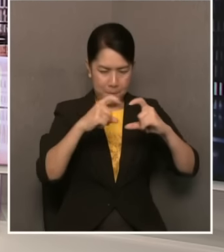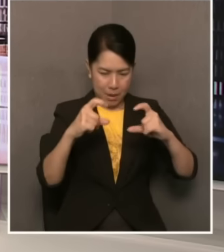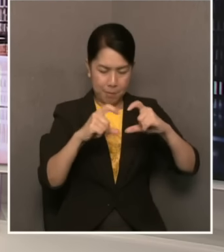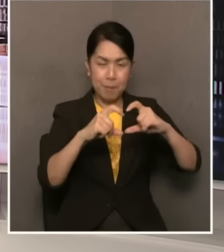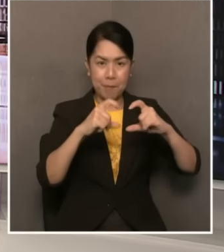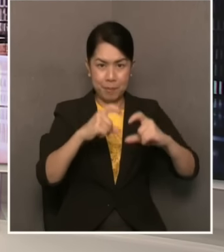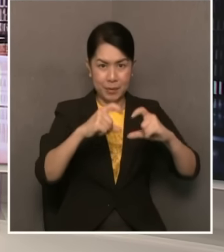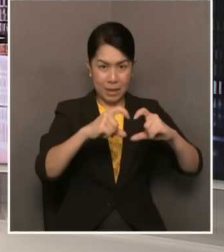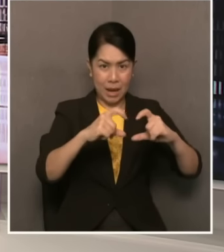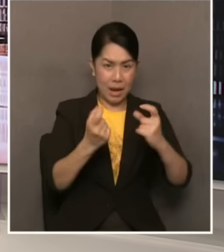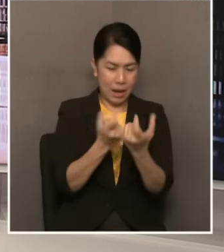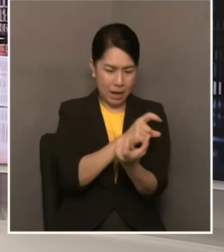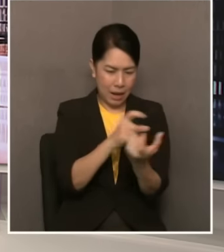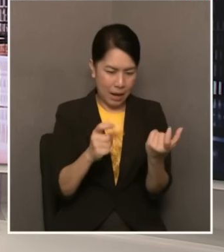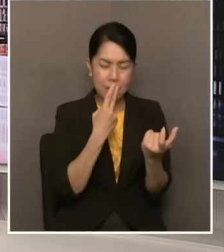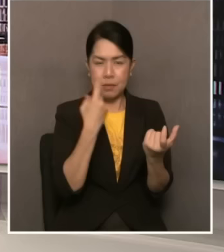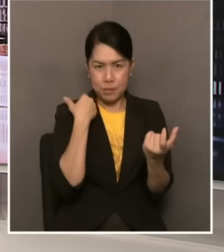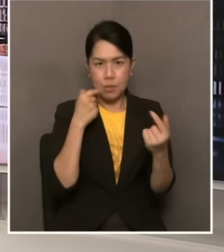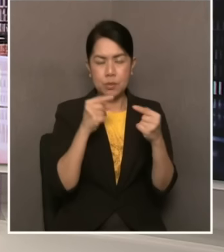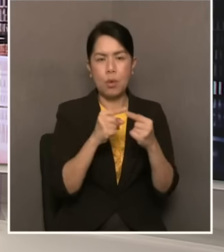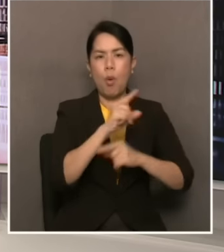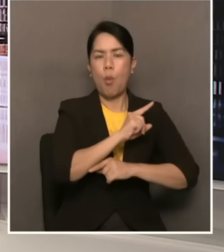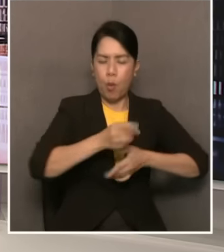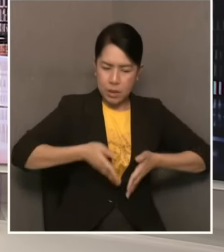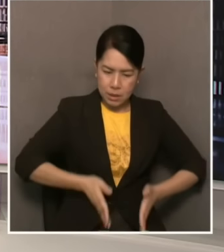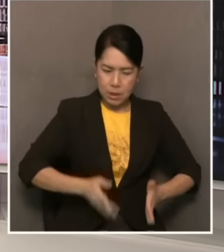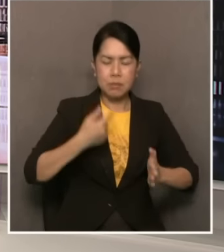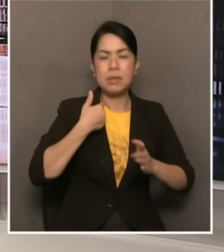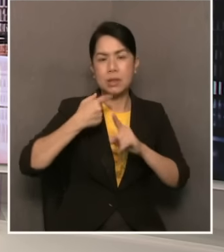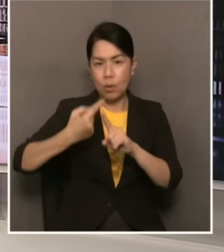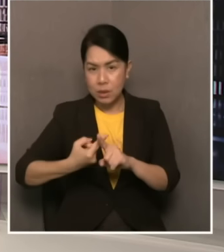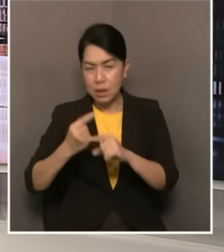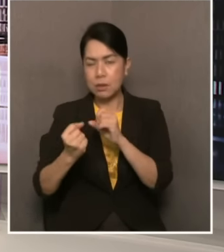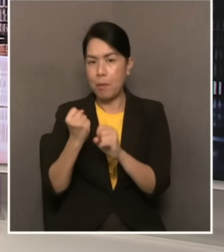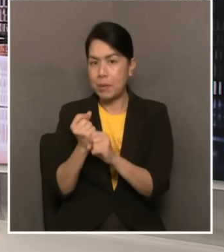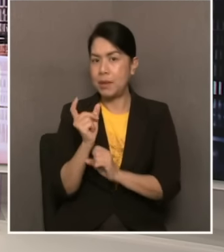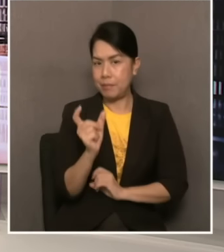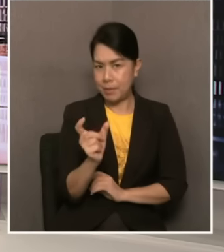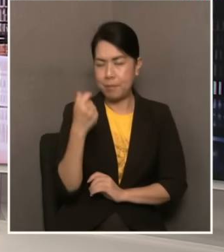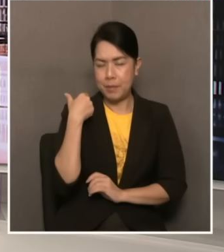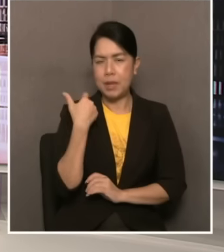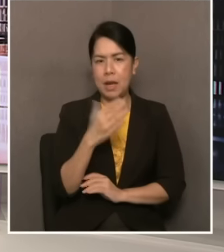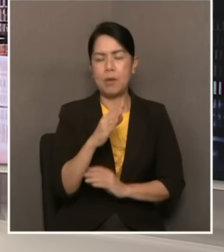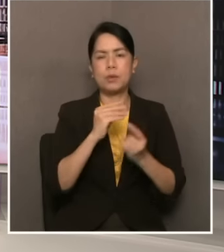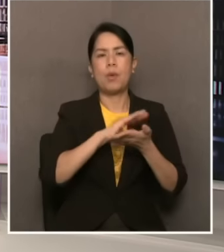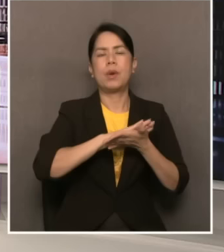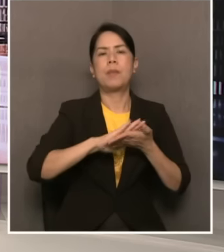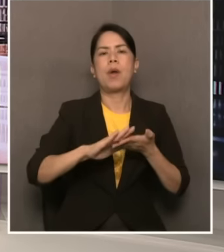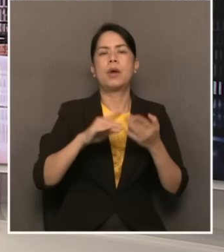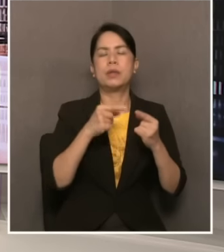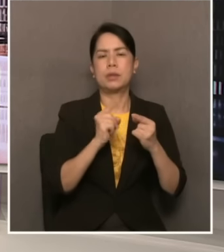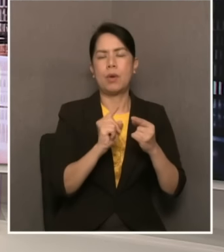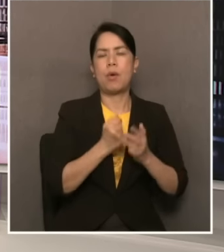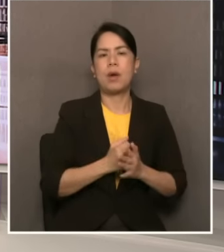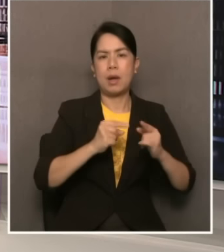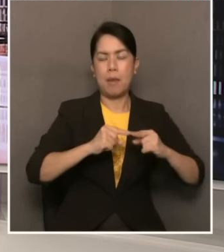ของเราวมถงวนเดนปีเกิดต่างๆเมอเรากดยนยนตัวตนค่ก็จะเสรจขั้นตอนของการยินยันตัวตนผ่านบัดประชาชน